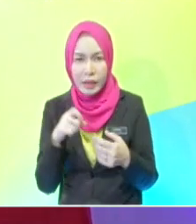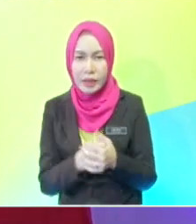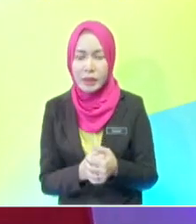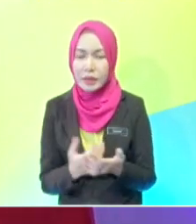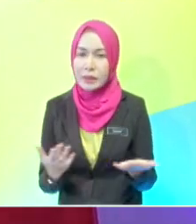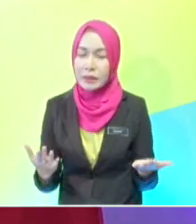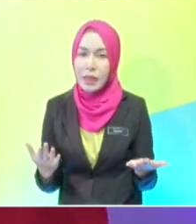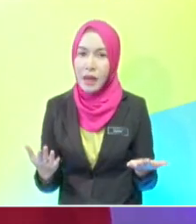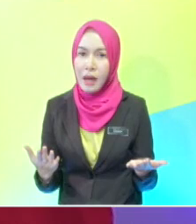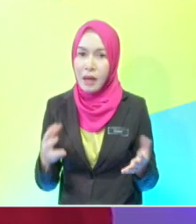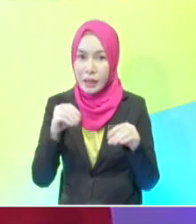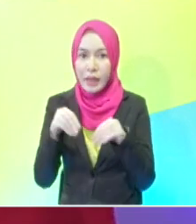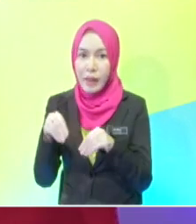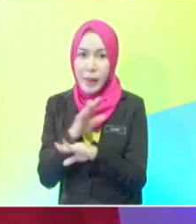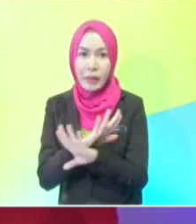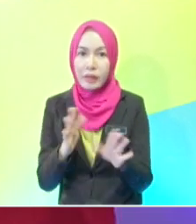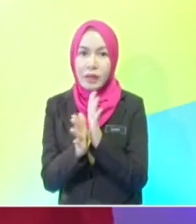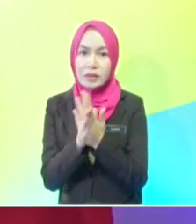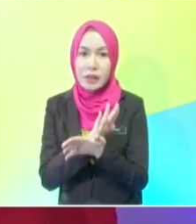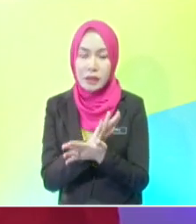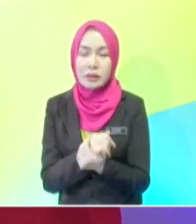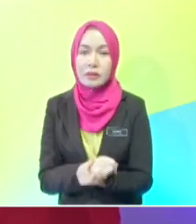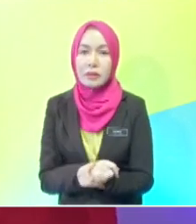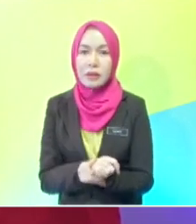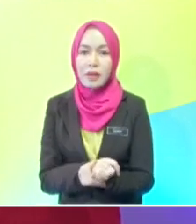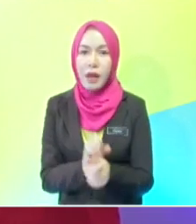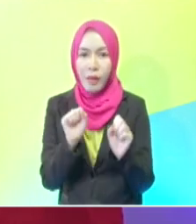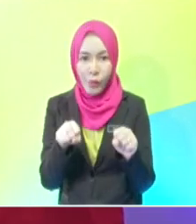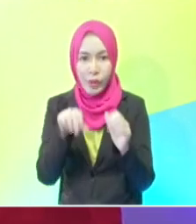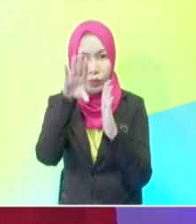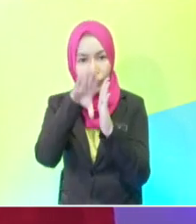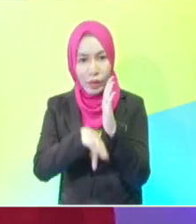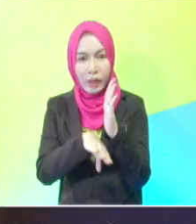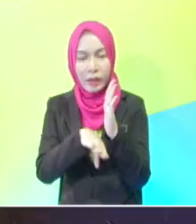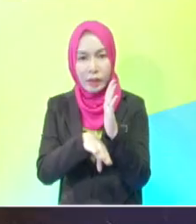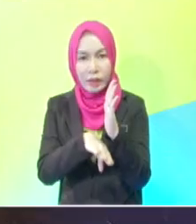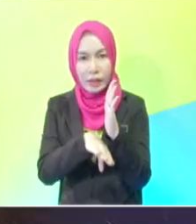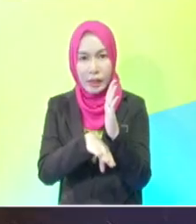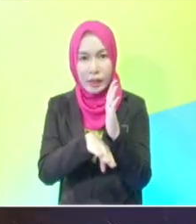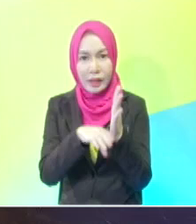menjadi so di situ dia akan mengurangkan kos-kos tuh jadi lebih rendah